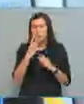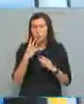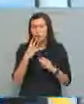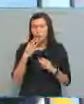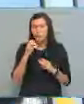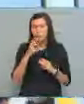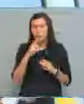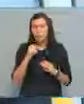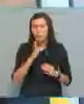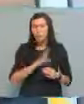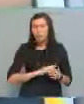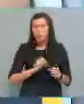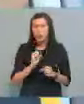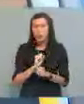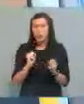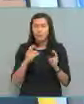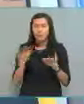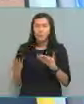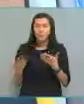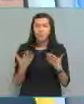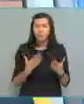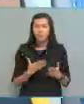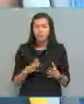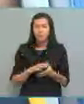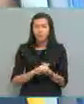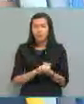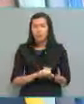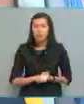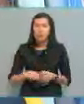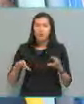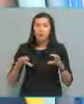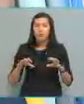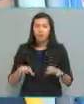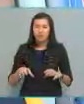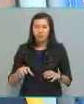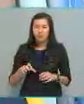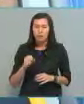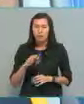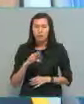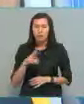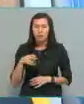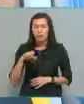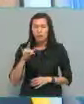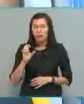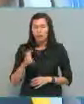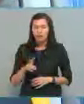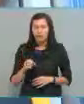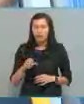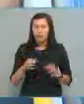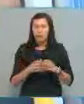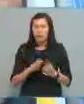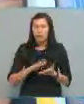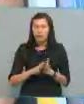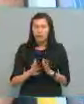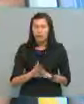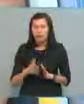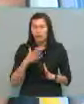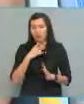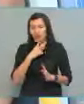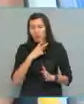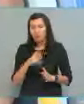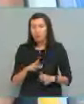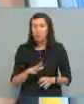істейміз. Автобус паркіне арнайы ат басын бұрған кәсіподақтар федерациясының төрағасы Сатыбалды Дәулеталин ұжымдағы жағдайды өз